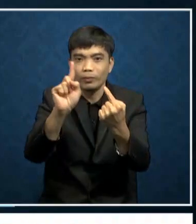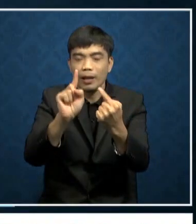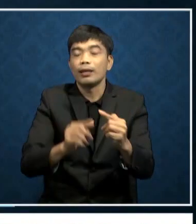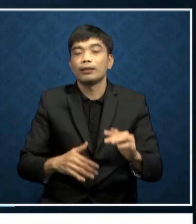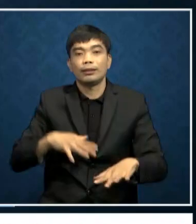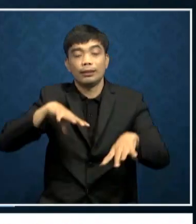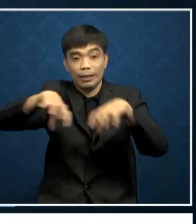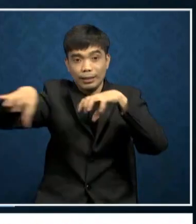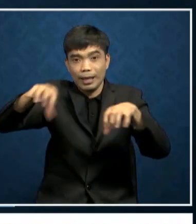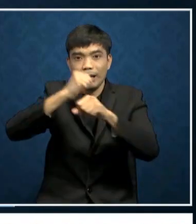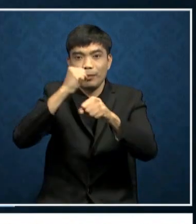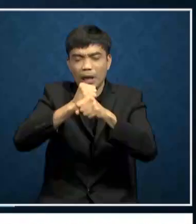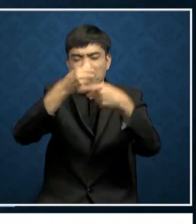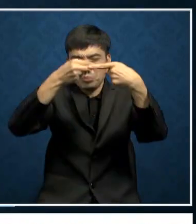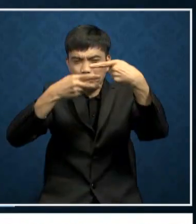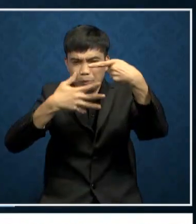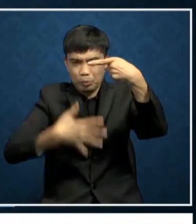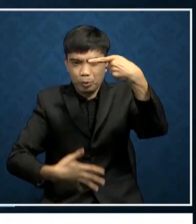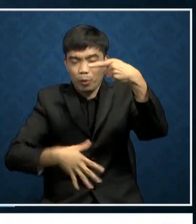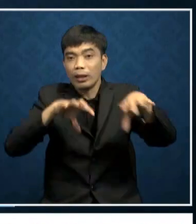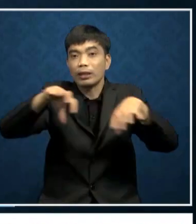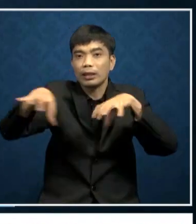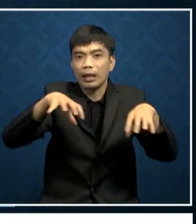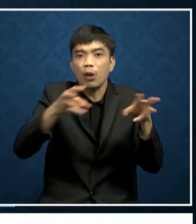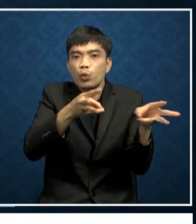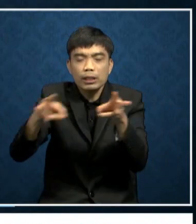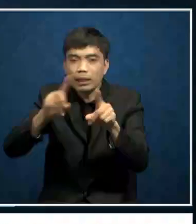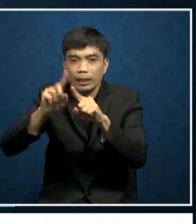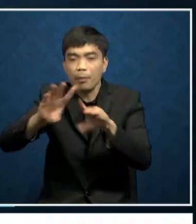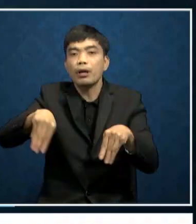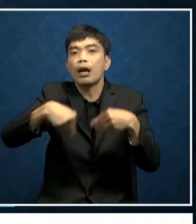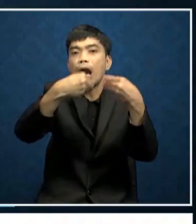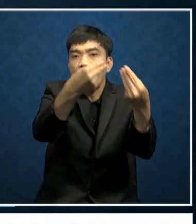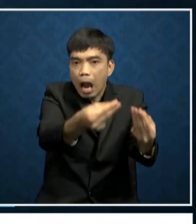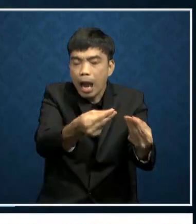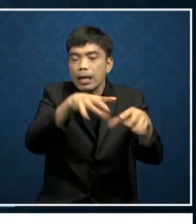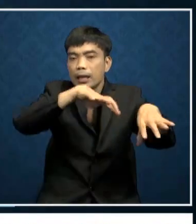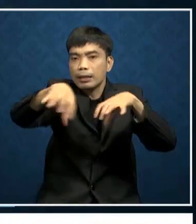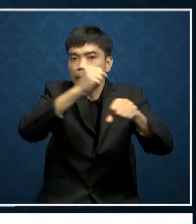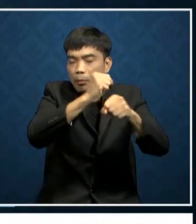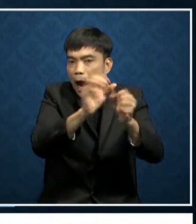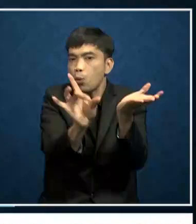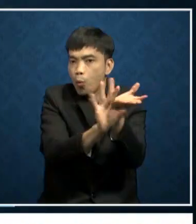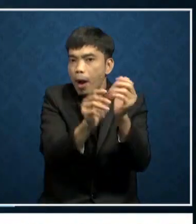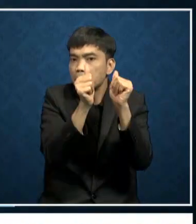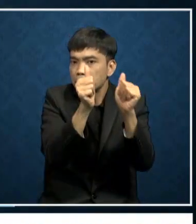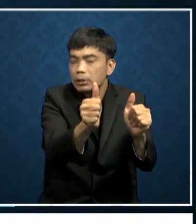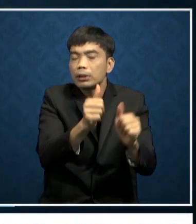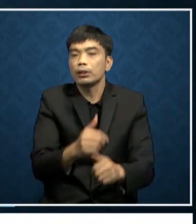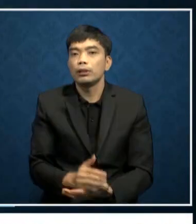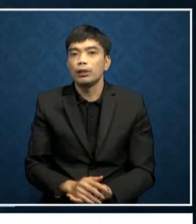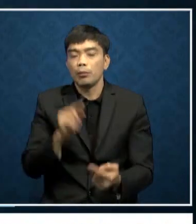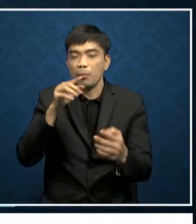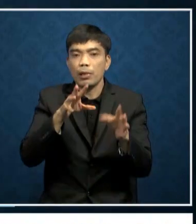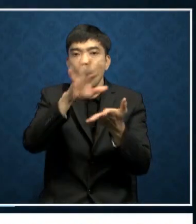กิจการพลังงานไว้หลายประการเพื่อให้การกำกับมีประสิทธิภาพจึงควรมีการเปรียบเทียบผลการดำเนินการและแผนการปฏิบัติการกำกับ